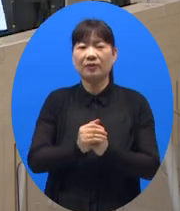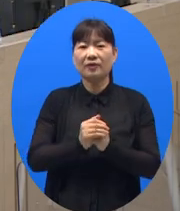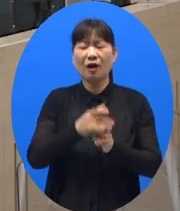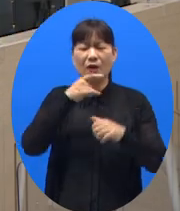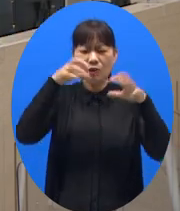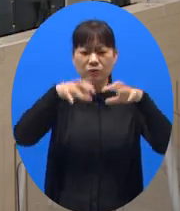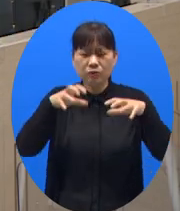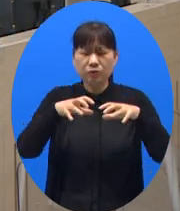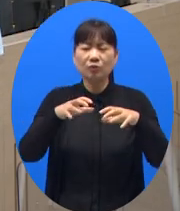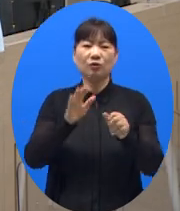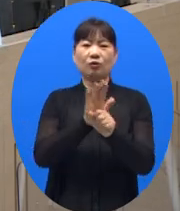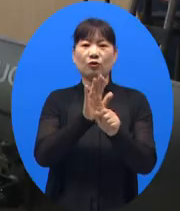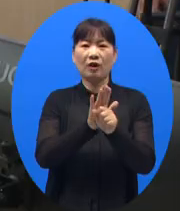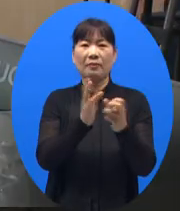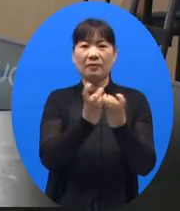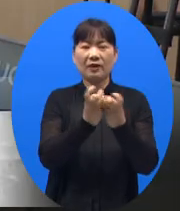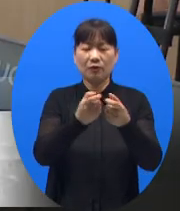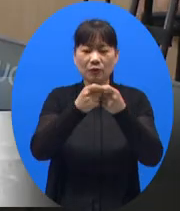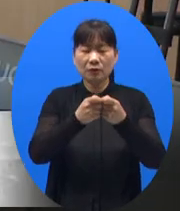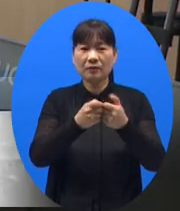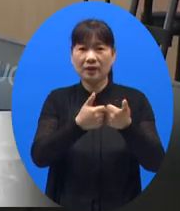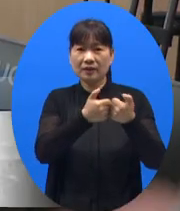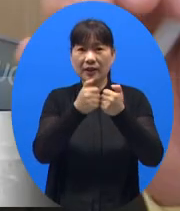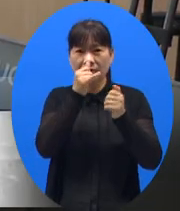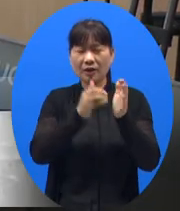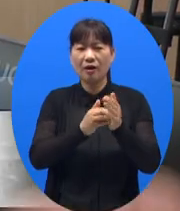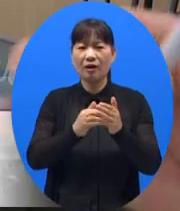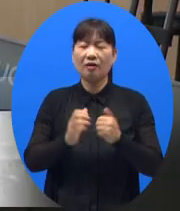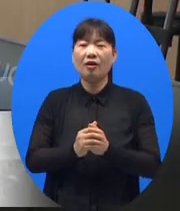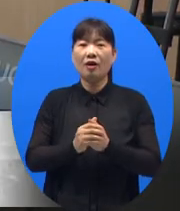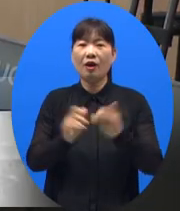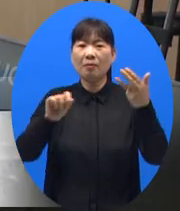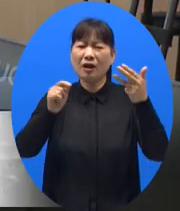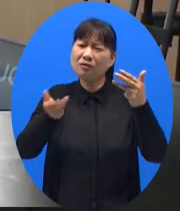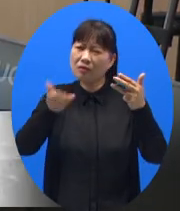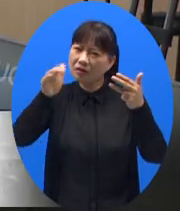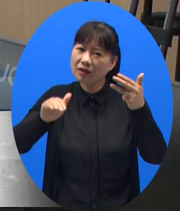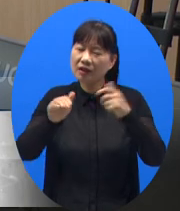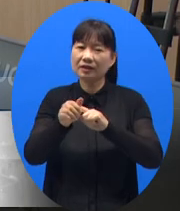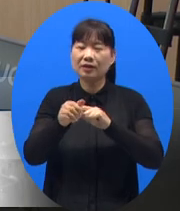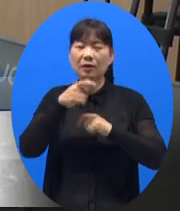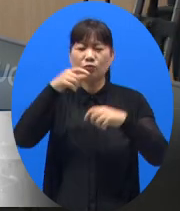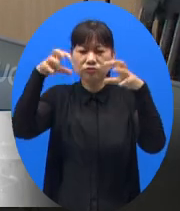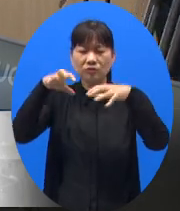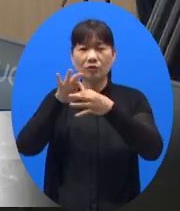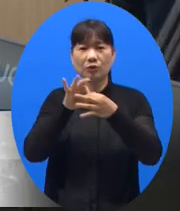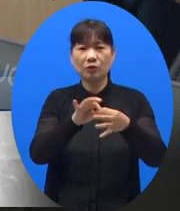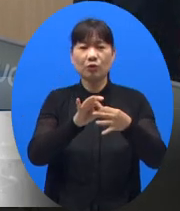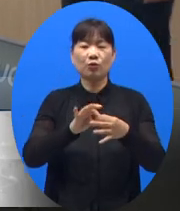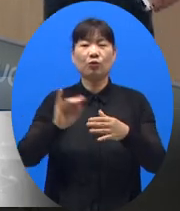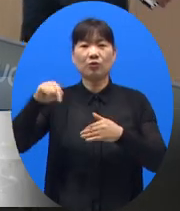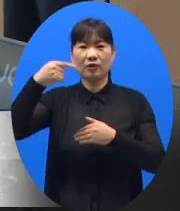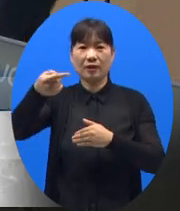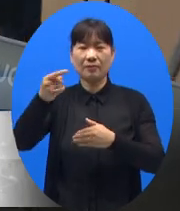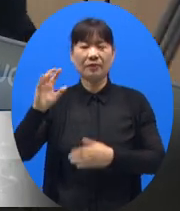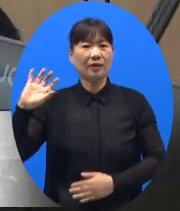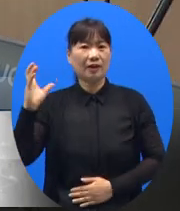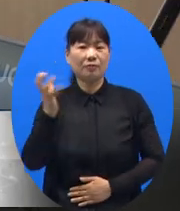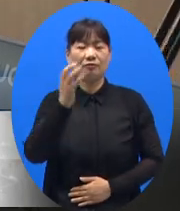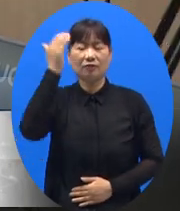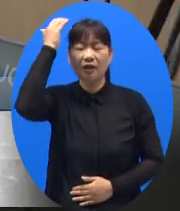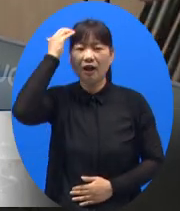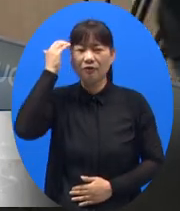등을 꼼꼼히 따졌습니다. 7월 초순까지 장마 전선이 왔다 갔다 할 것 같고요. 그다음에 태풍이 우리나라